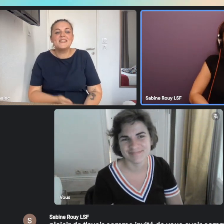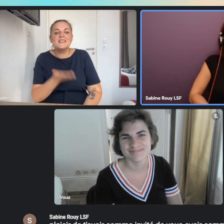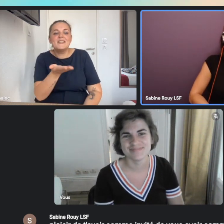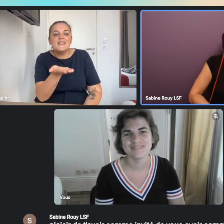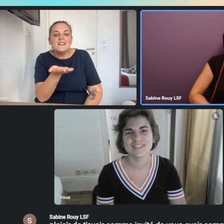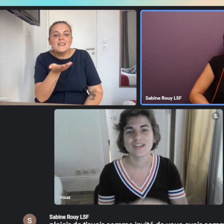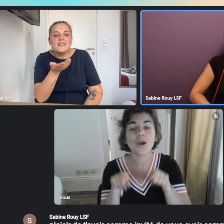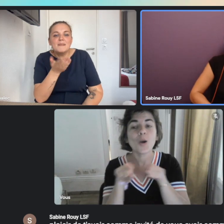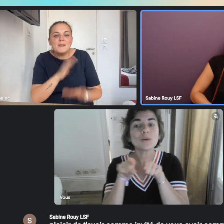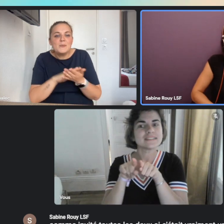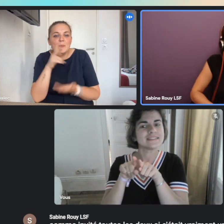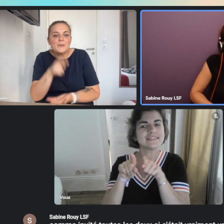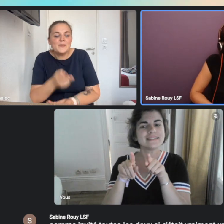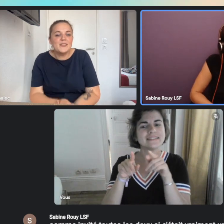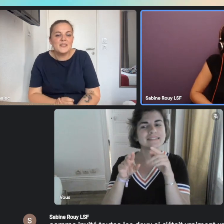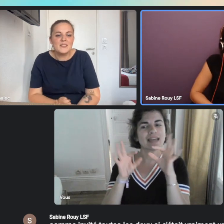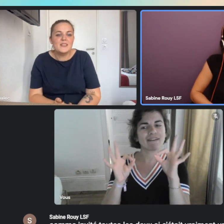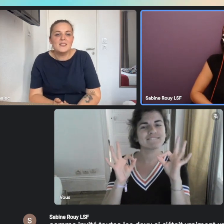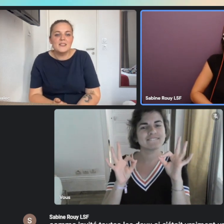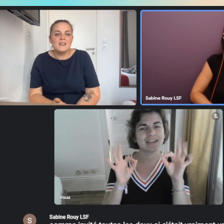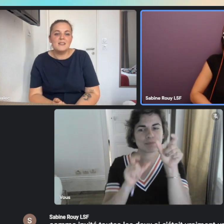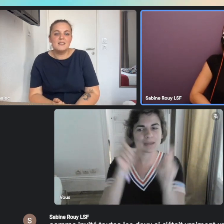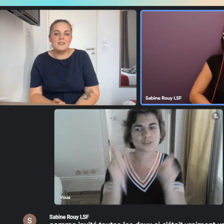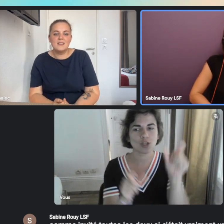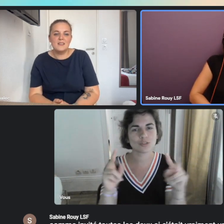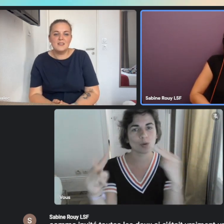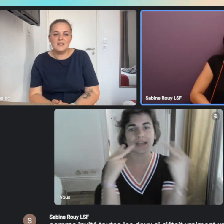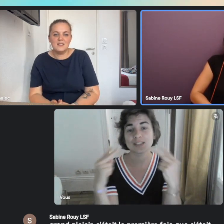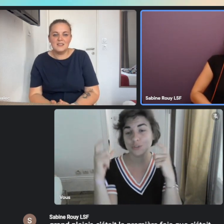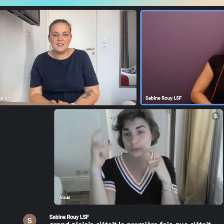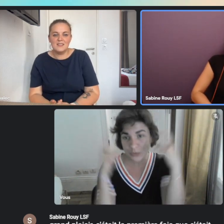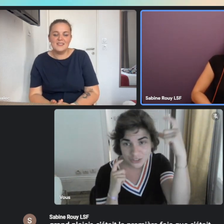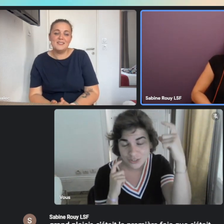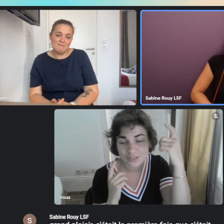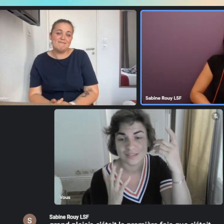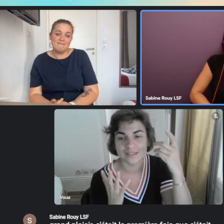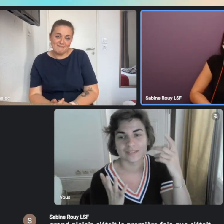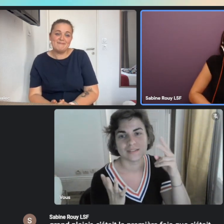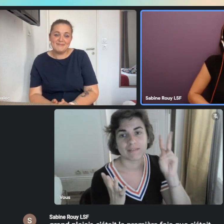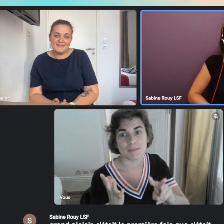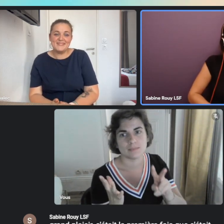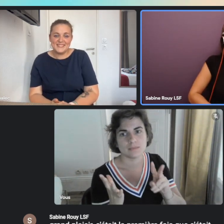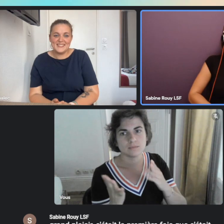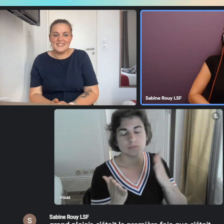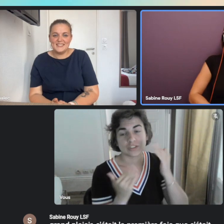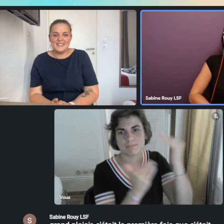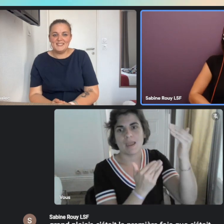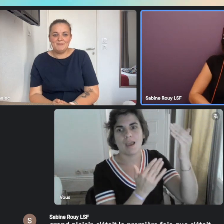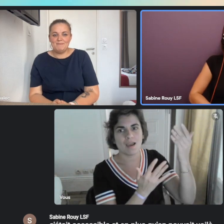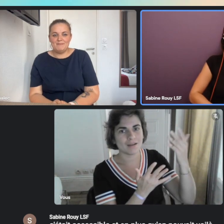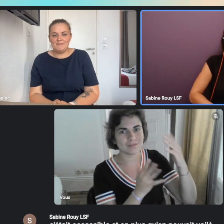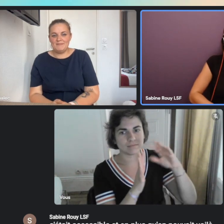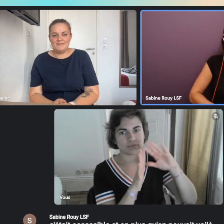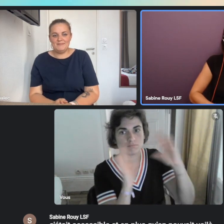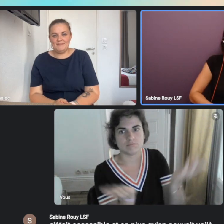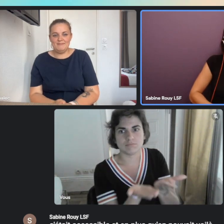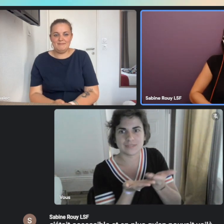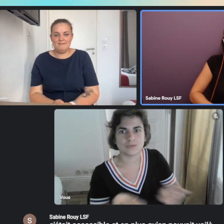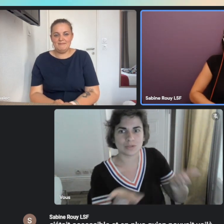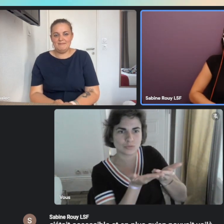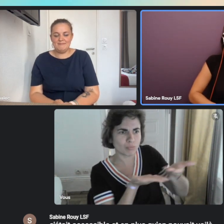un grand plaisir pour moi aussi. Pardon, tu disais? Excuse-moi. Et je disais oui, les personnes qui nous regardent, sur Twitch, vraiment